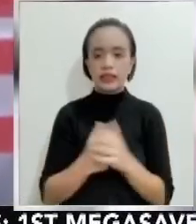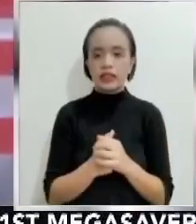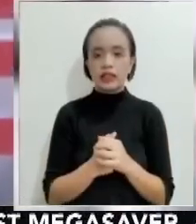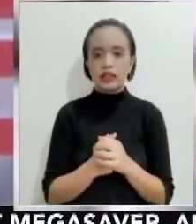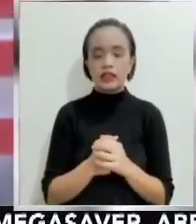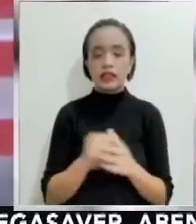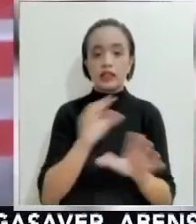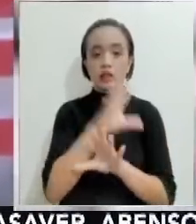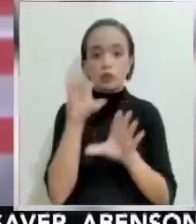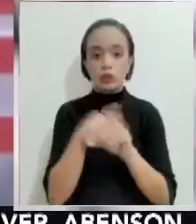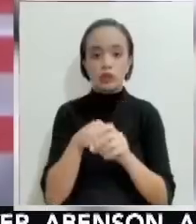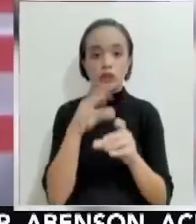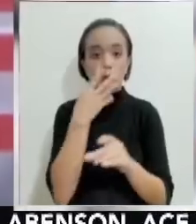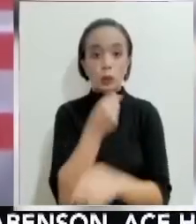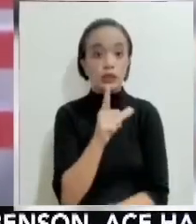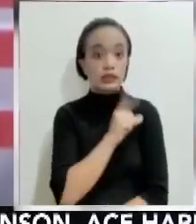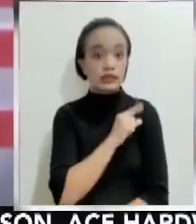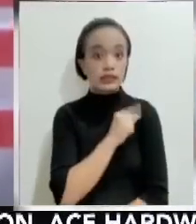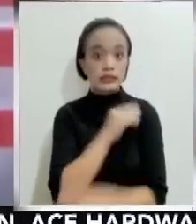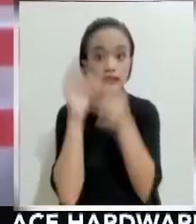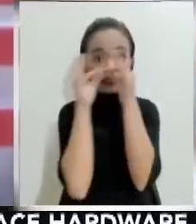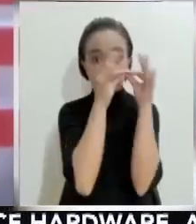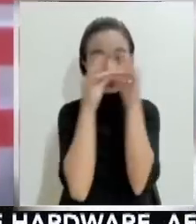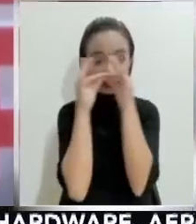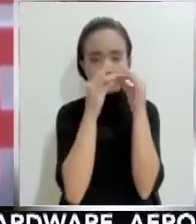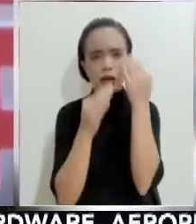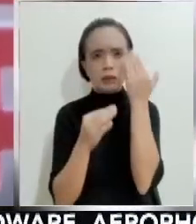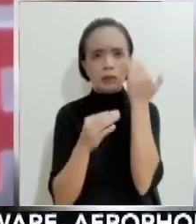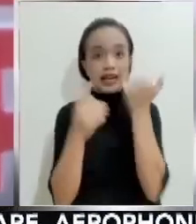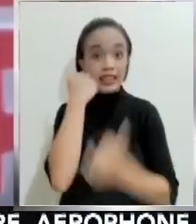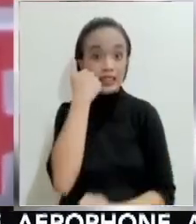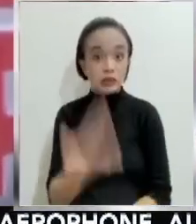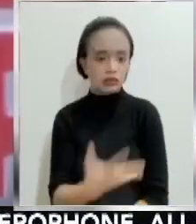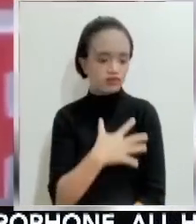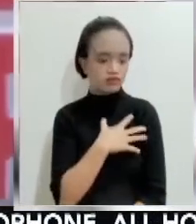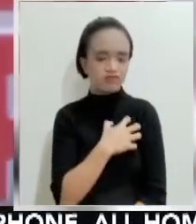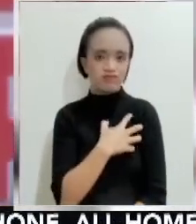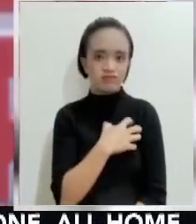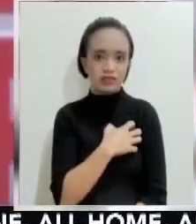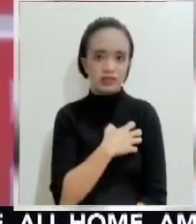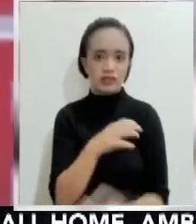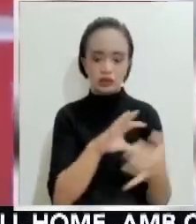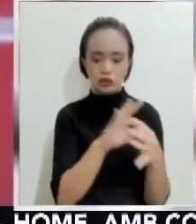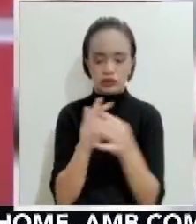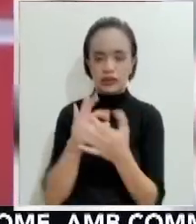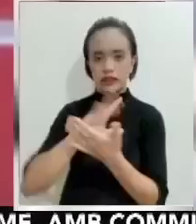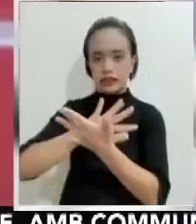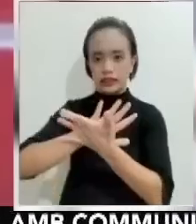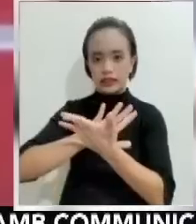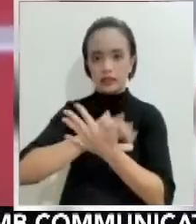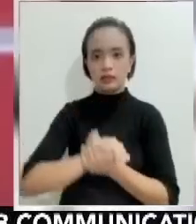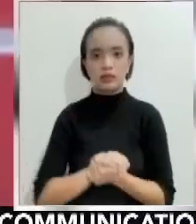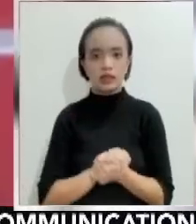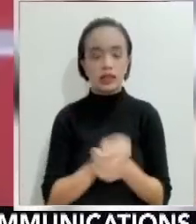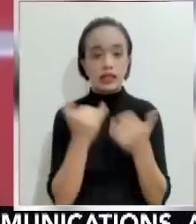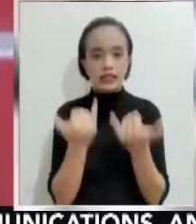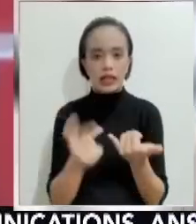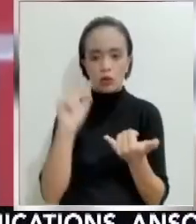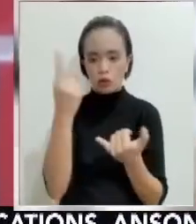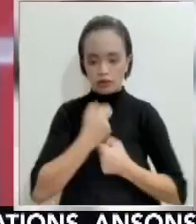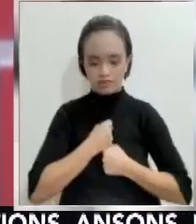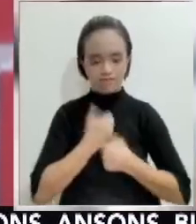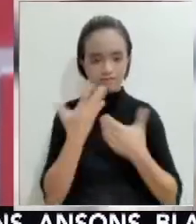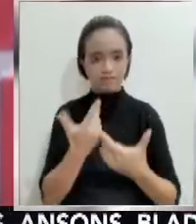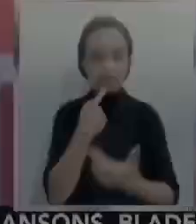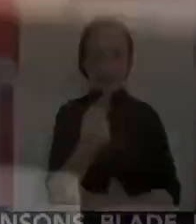lord na sinasabing nasawi dahil sa atake sa puso kaugnay ng COVID. Ngayon lang daw siya nakapagsalita dahil sa takot.